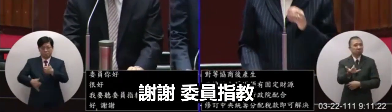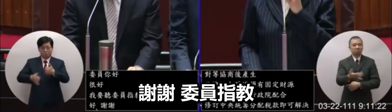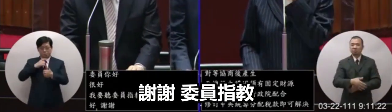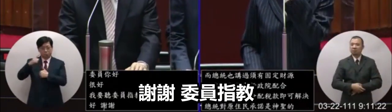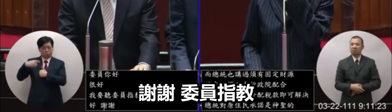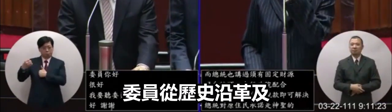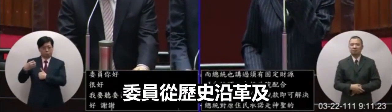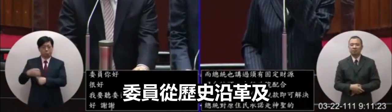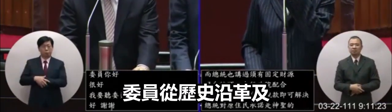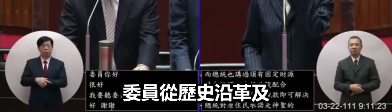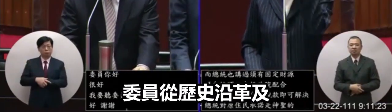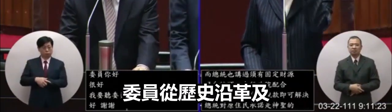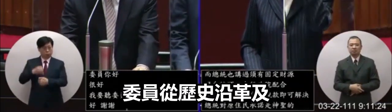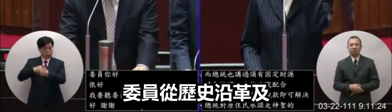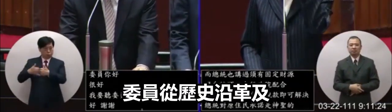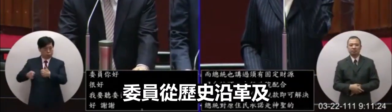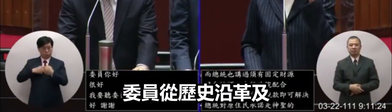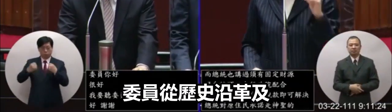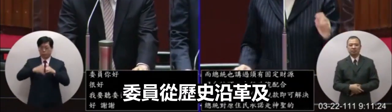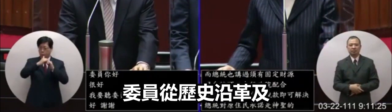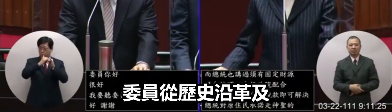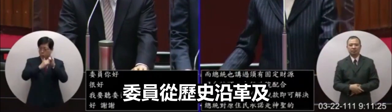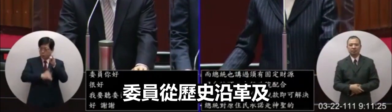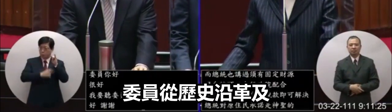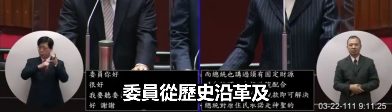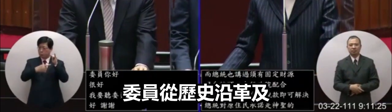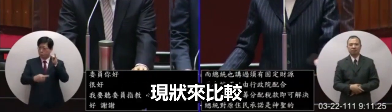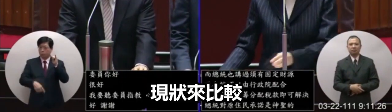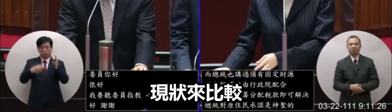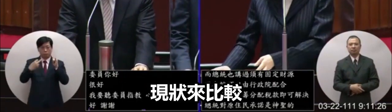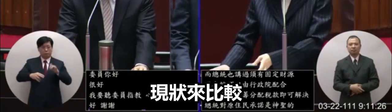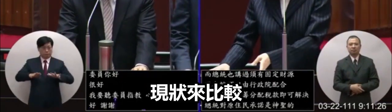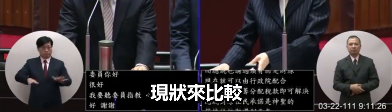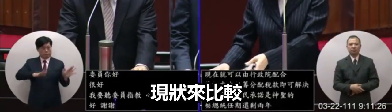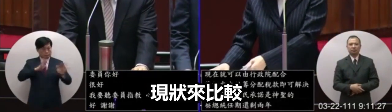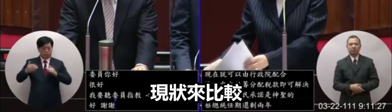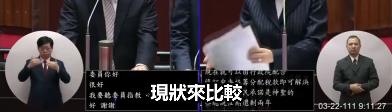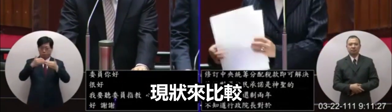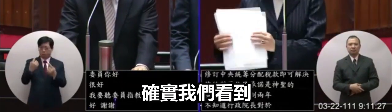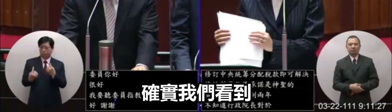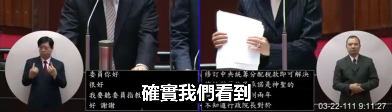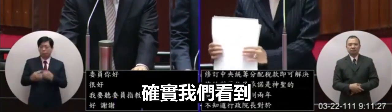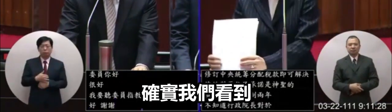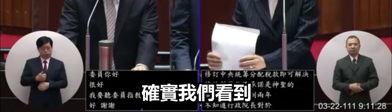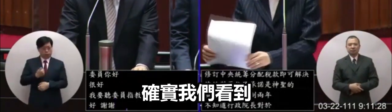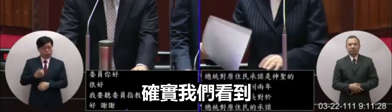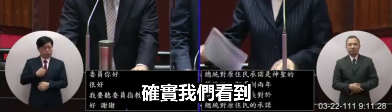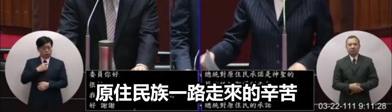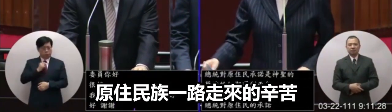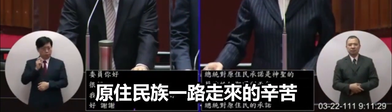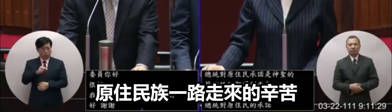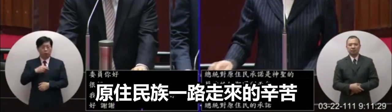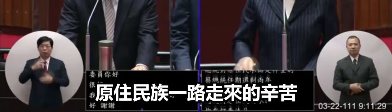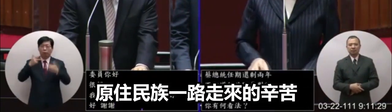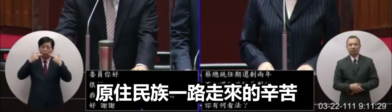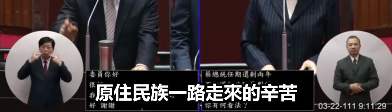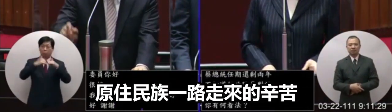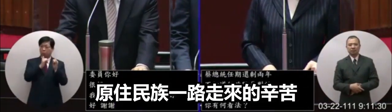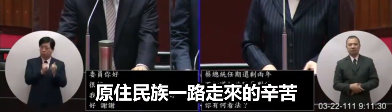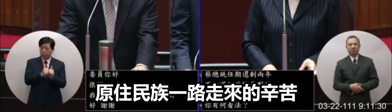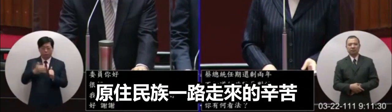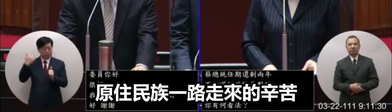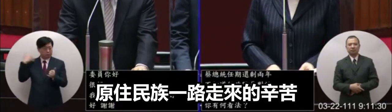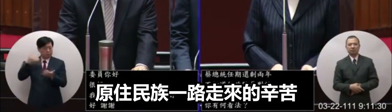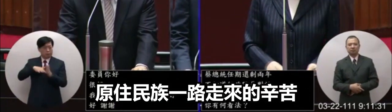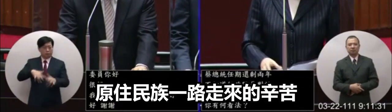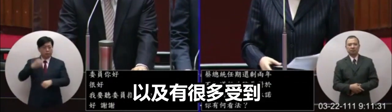员指教。委员从历史沿革及现状来比较，确实我们看到原住民族一路